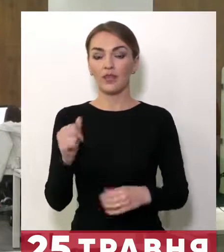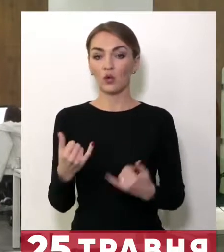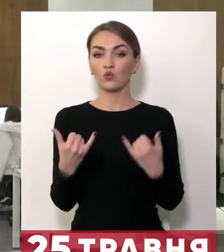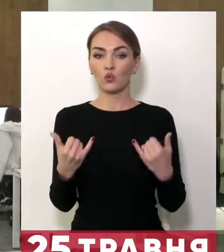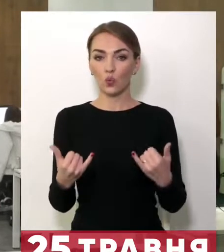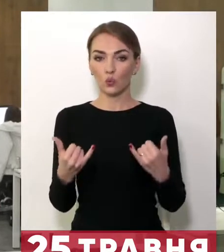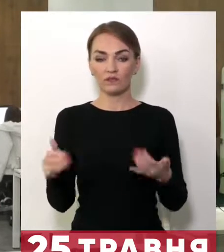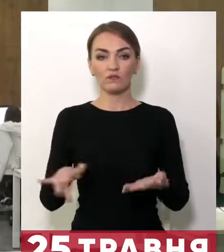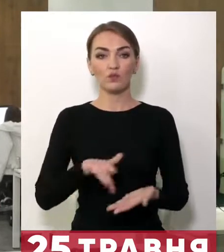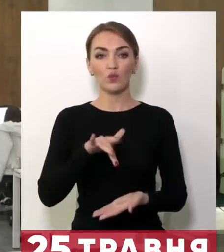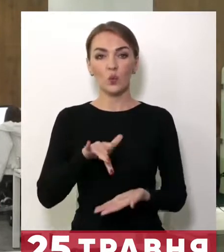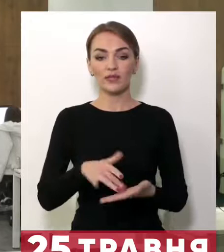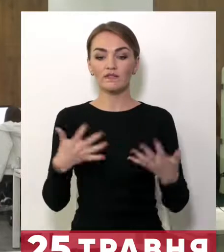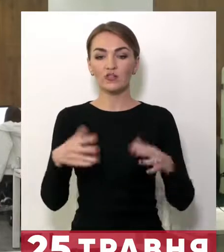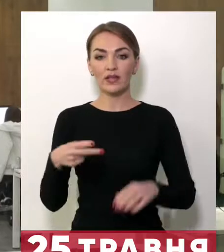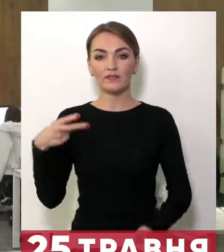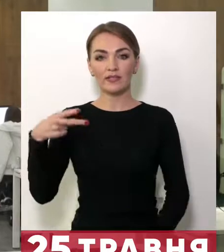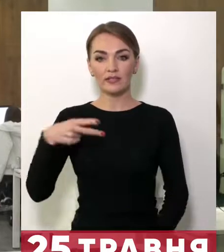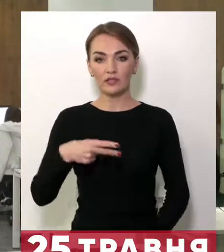сьогодні в столиці вже